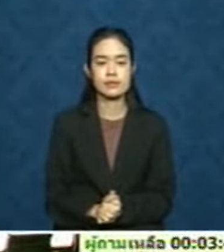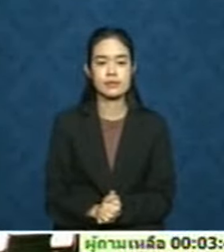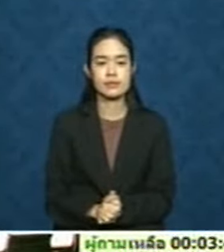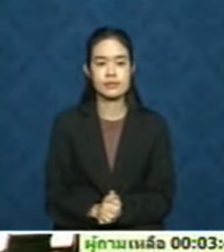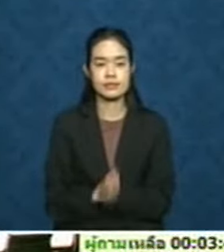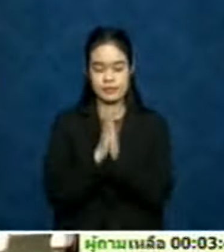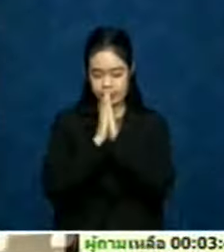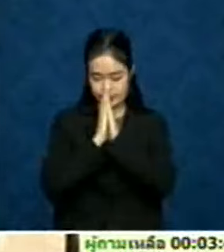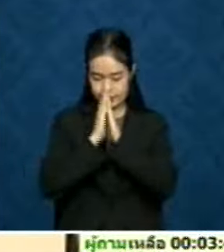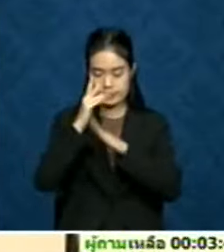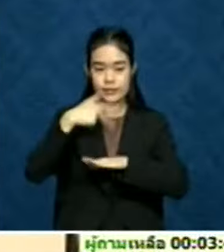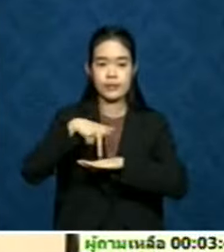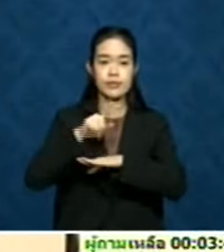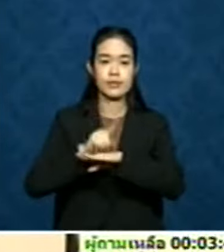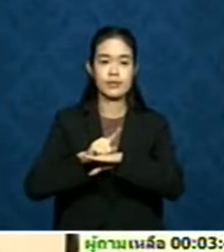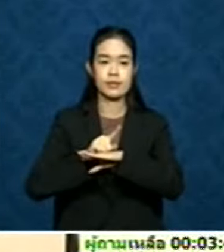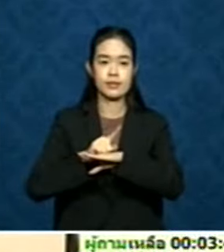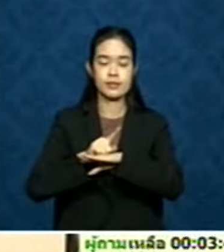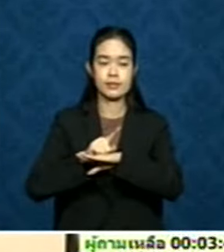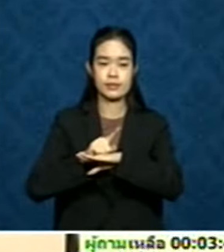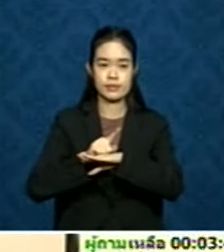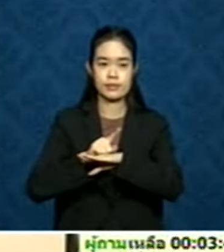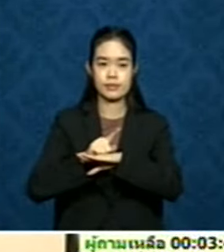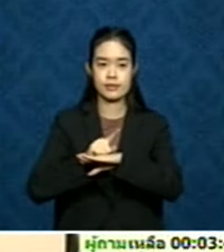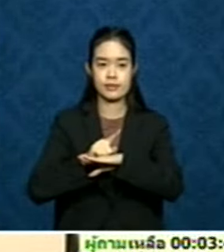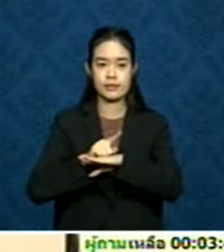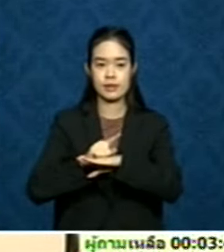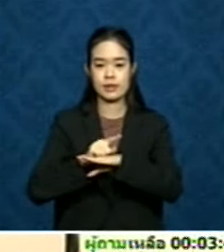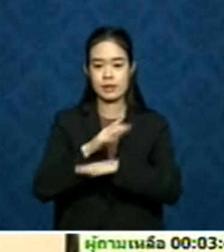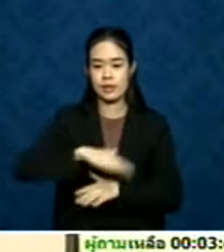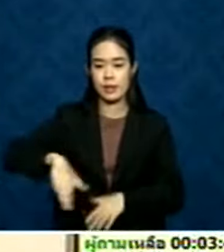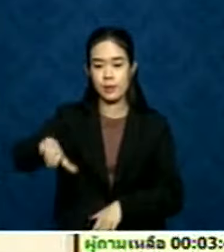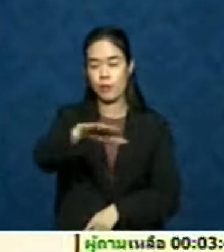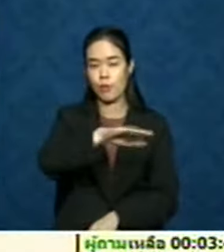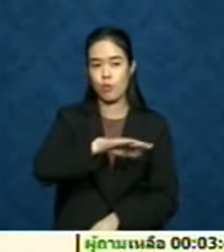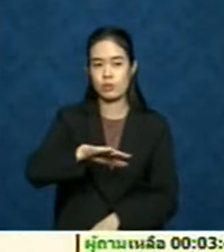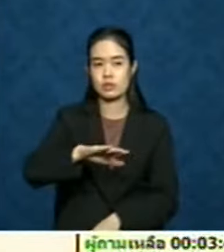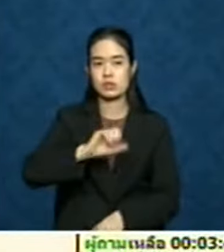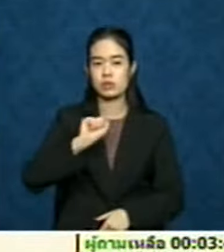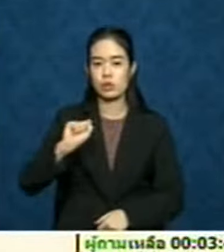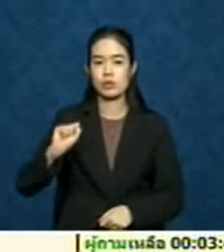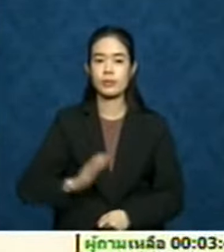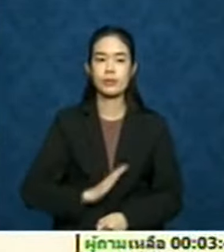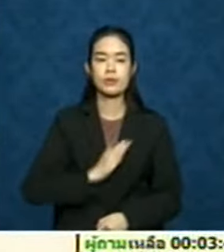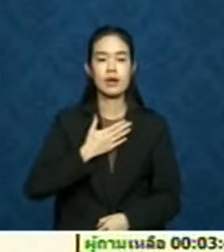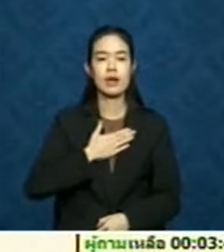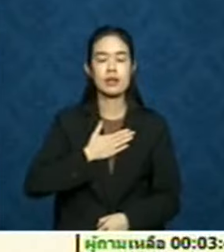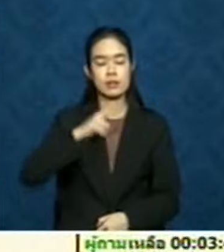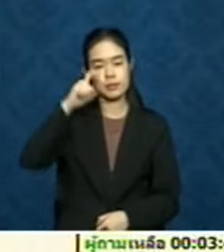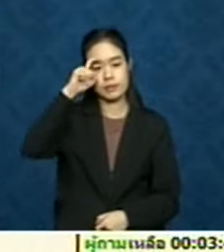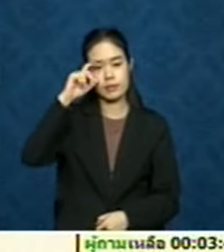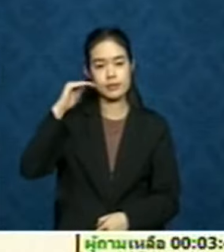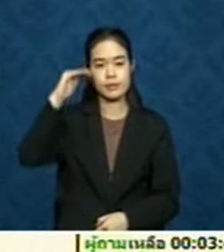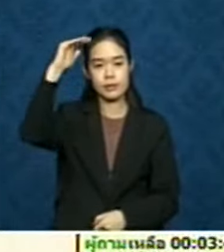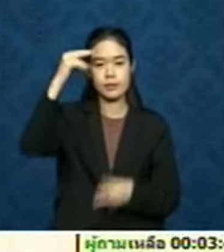กราบเรียนท่านประธานที่เคารพผ่านไปยังท่านสมาชิกผู้ทรงเกียรติกระผมนายเศรษฐาทวีสินนายกรัฐม